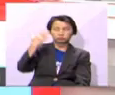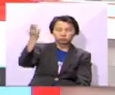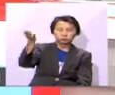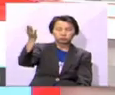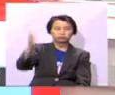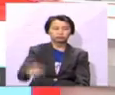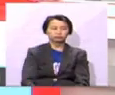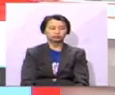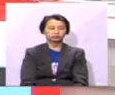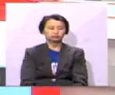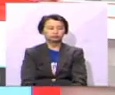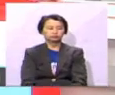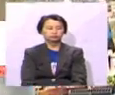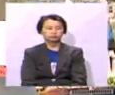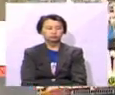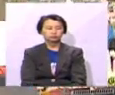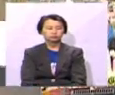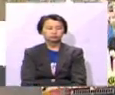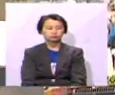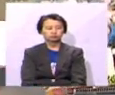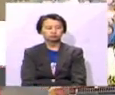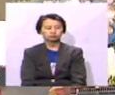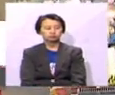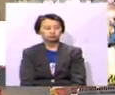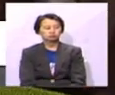Abu Samil.